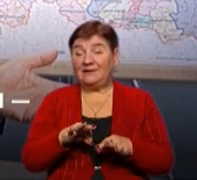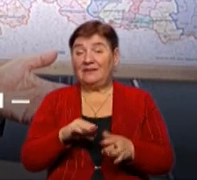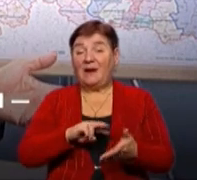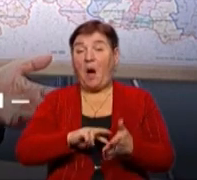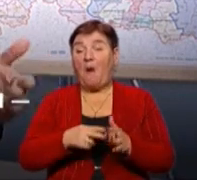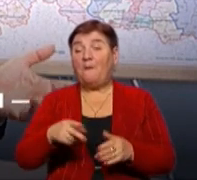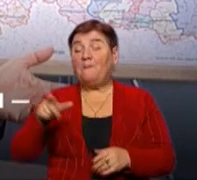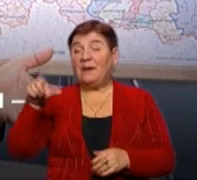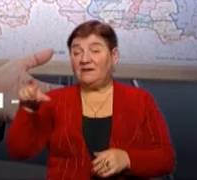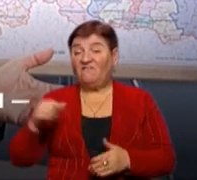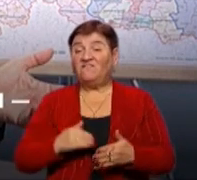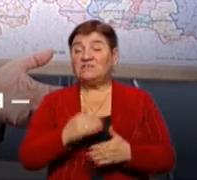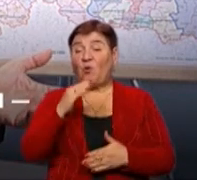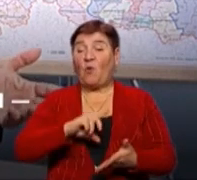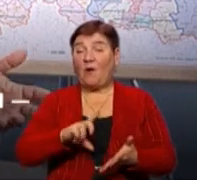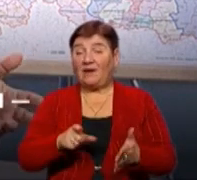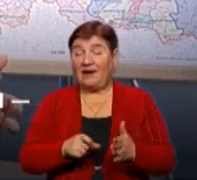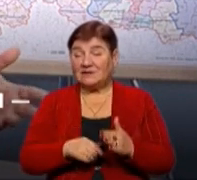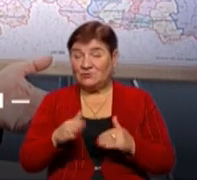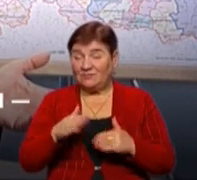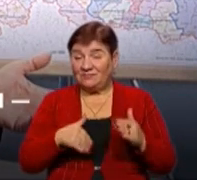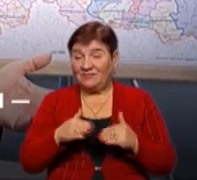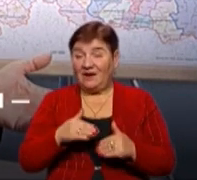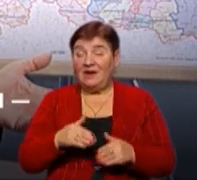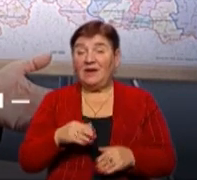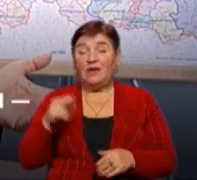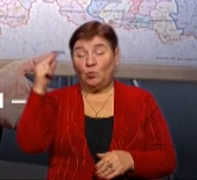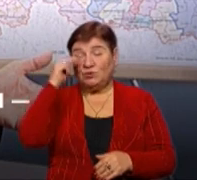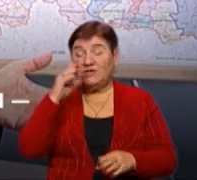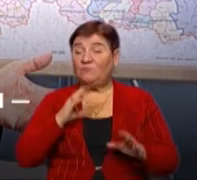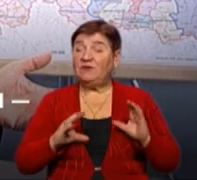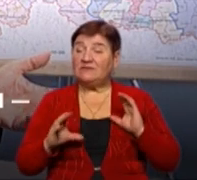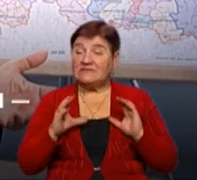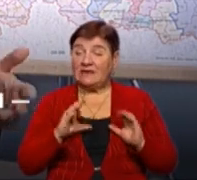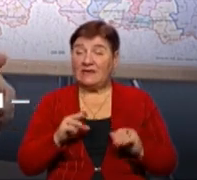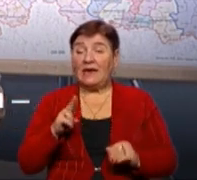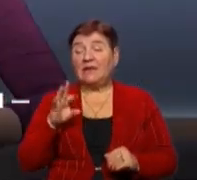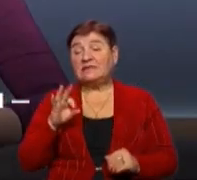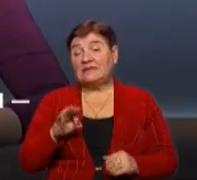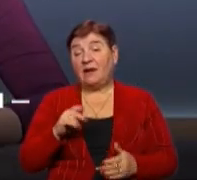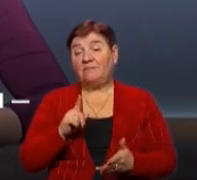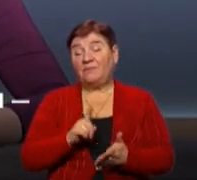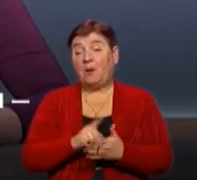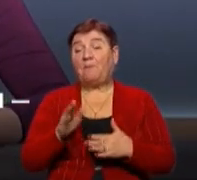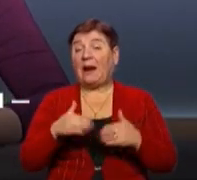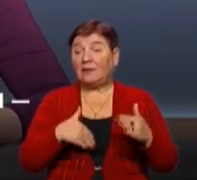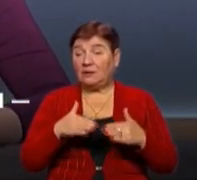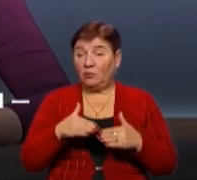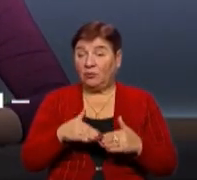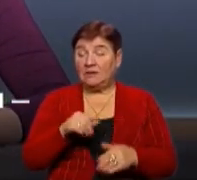проєктним менеджером високого класу, і цьому навіть не учать в університетах. Тобто це має набутися